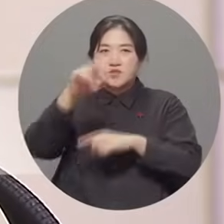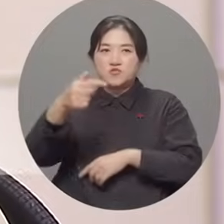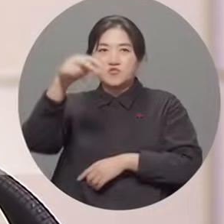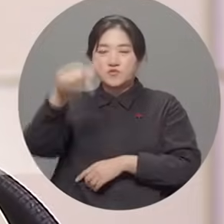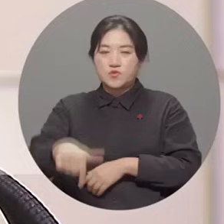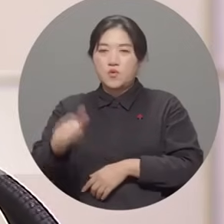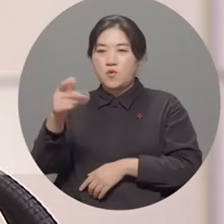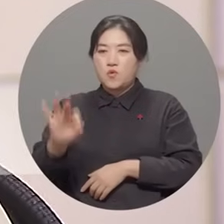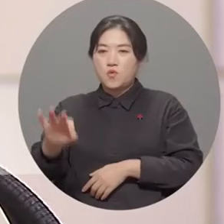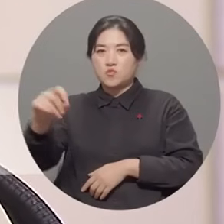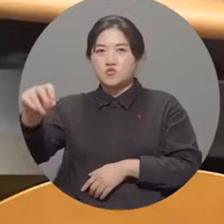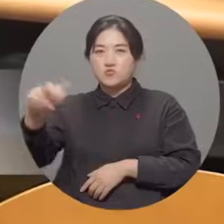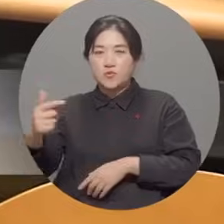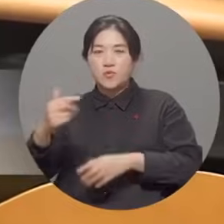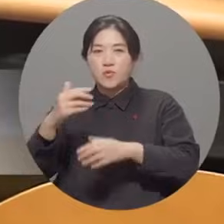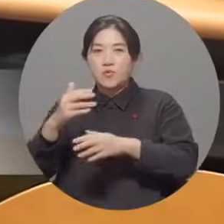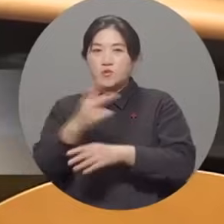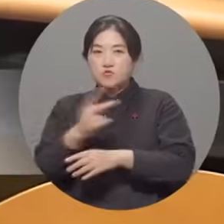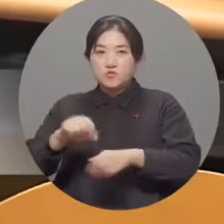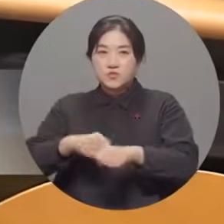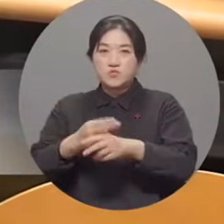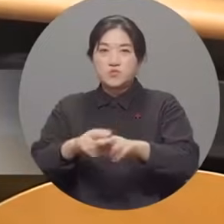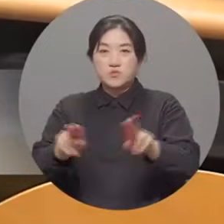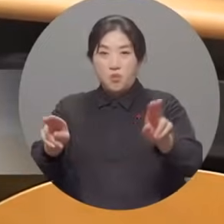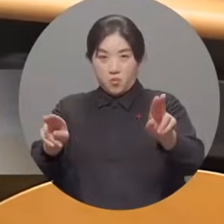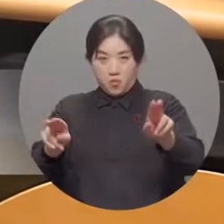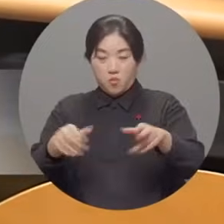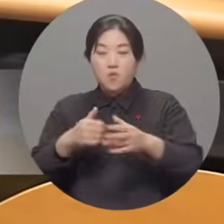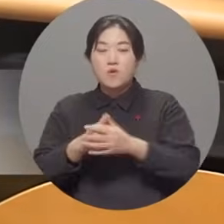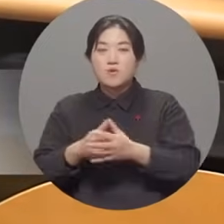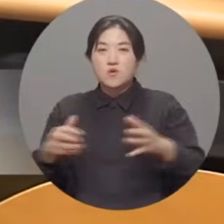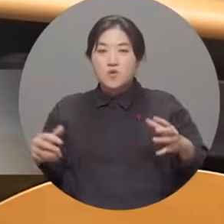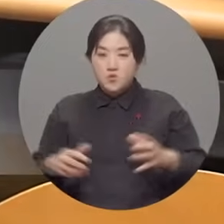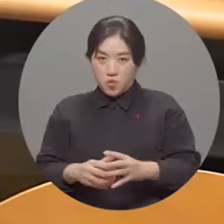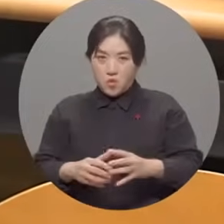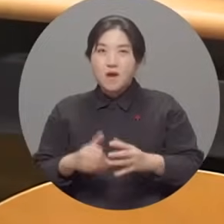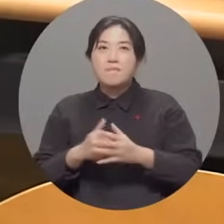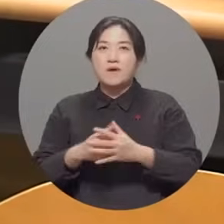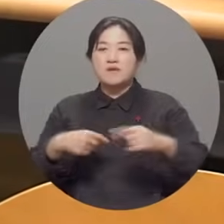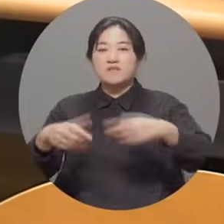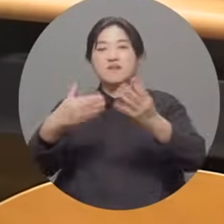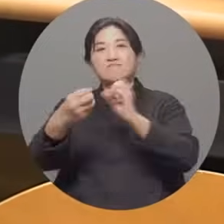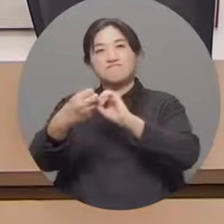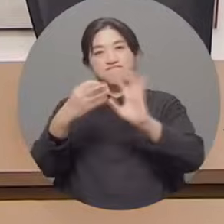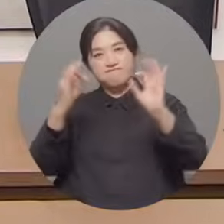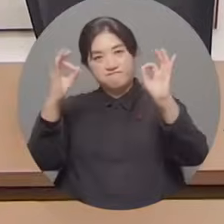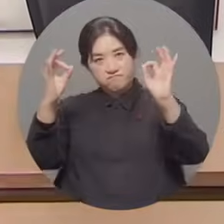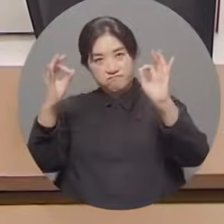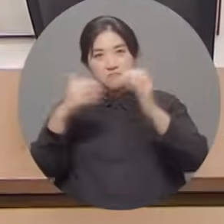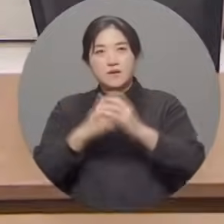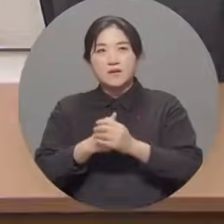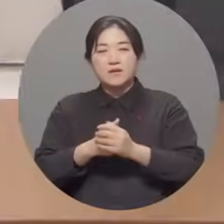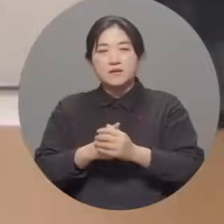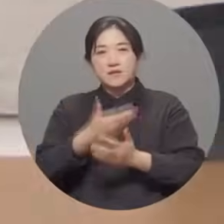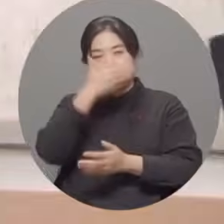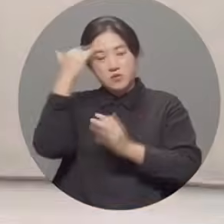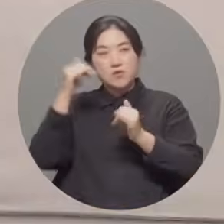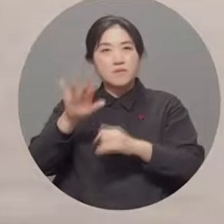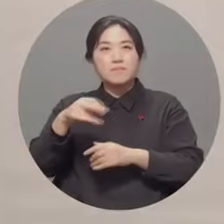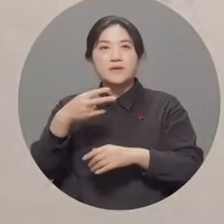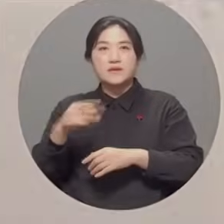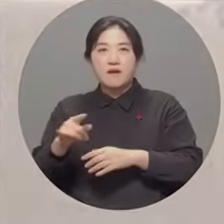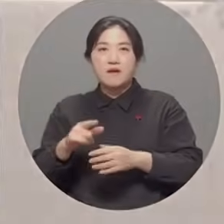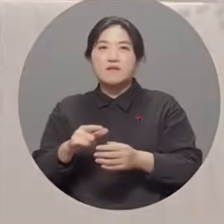대표와 홍준표 대구시장 징계 취소 등 통합 행보엔 당이 화답했습니다. 청년 비례대표